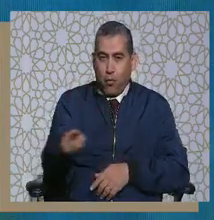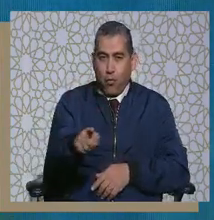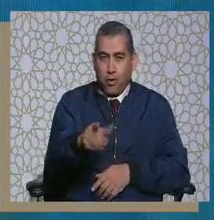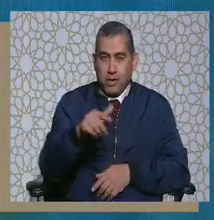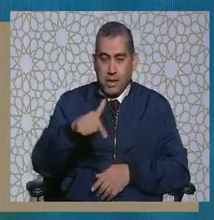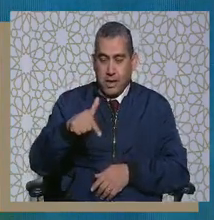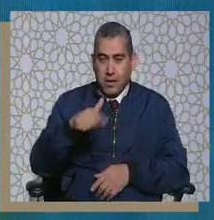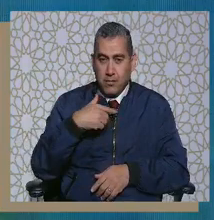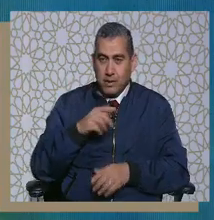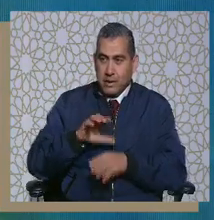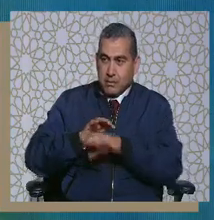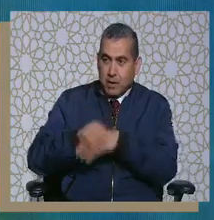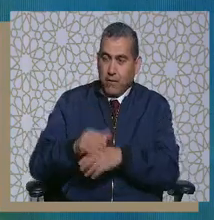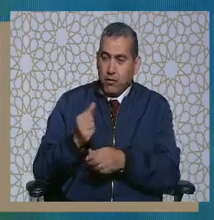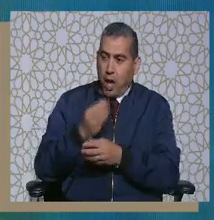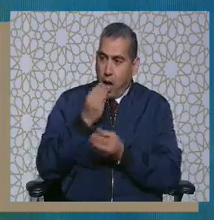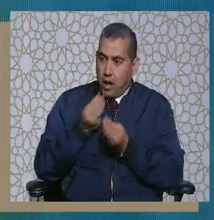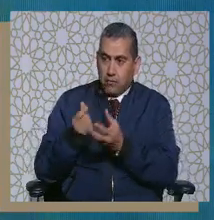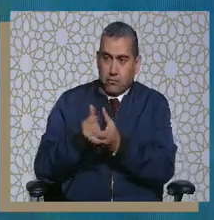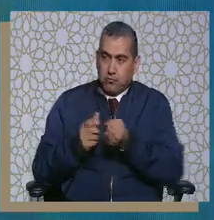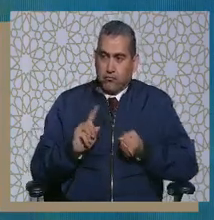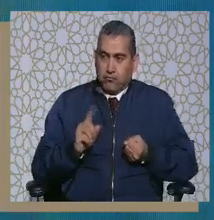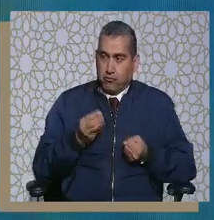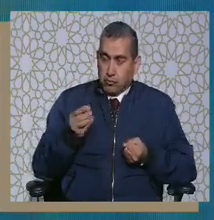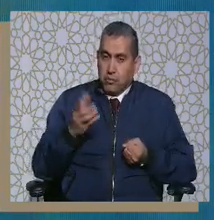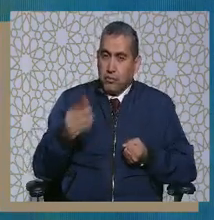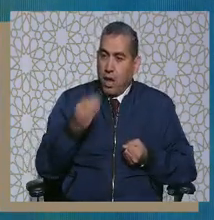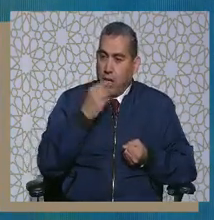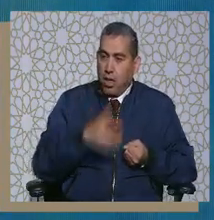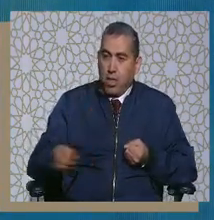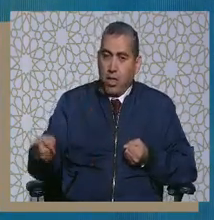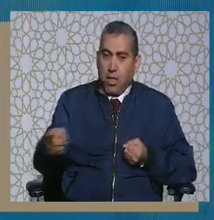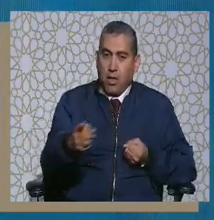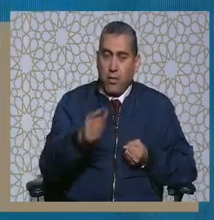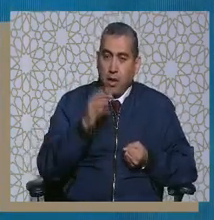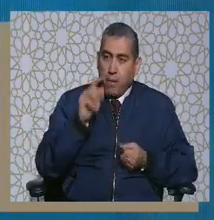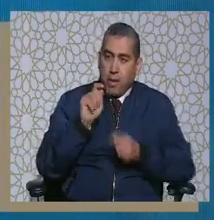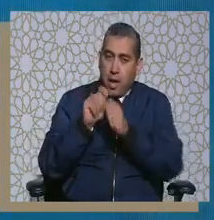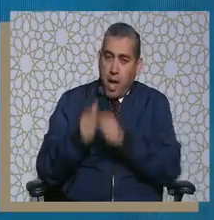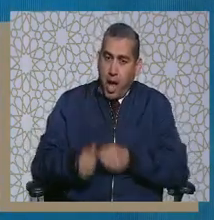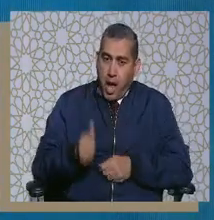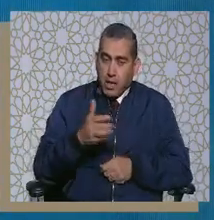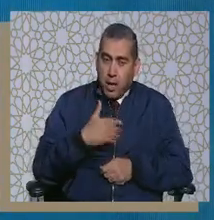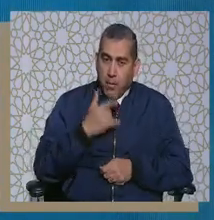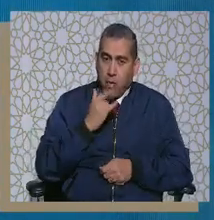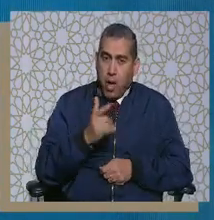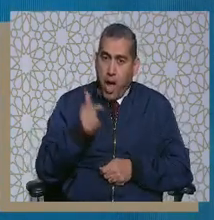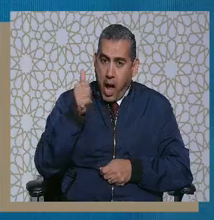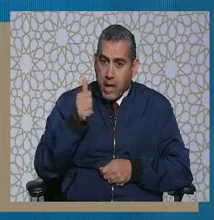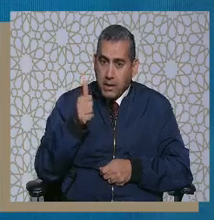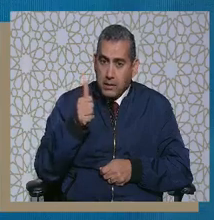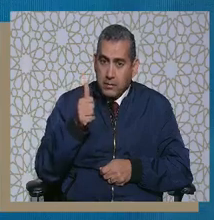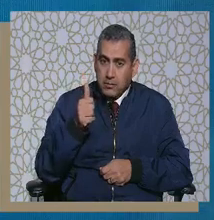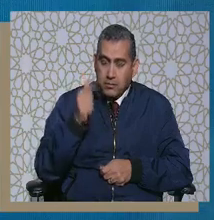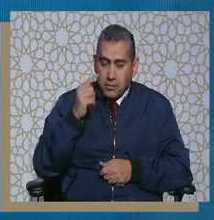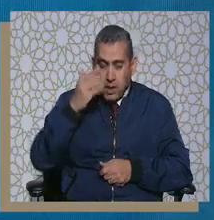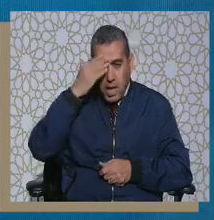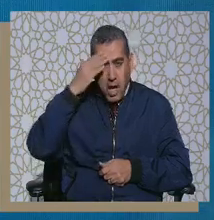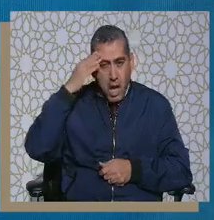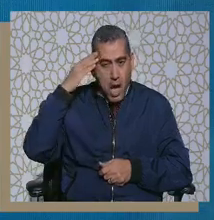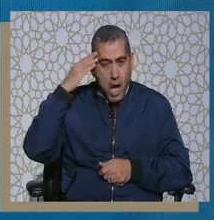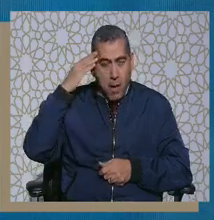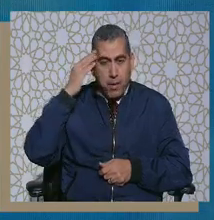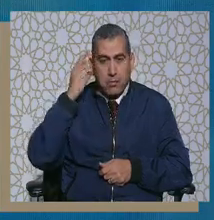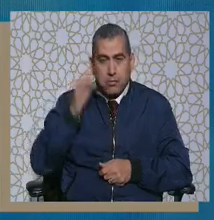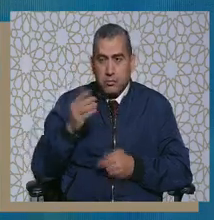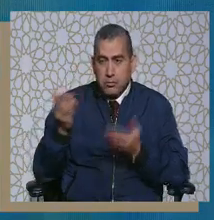ان بنضغط عليه الحل الوحيد اللي ممكن نصلح حاله ان احنا نوديه لخبير يتعامل